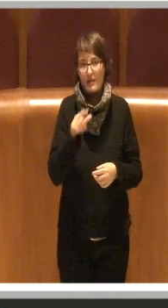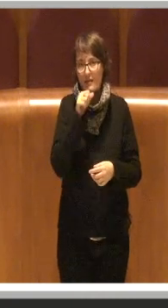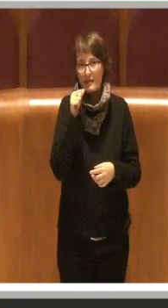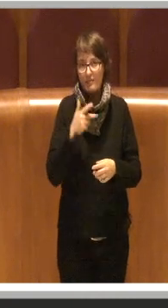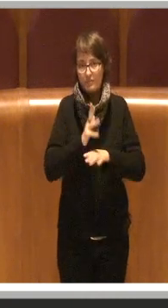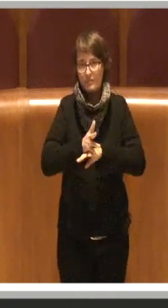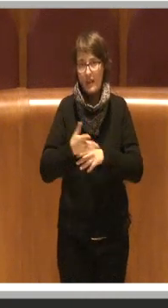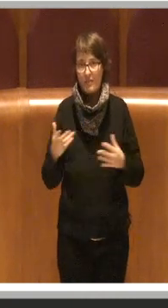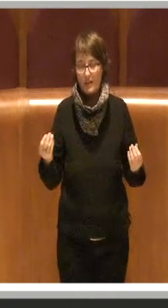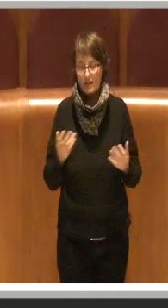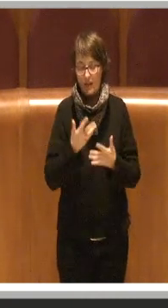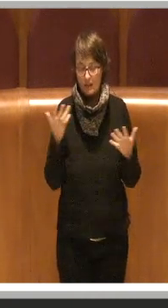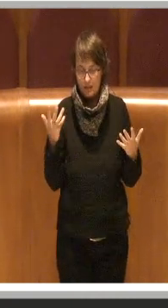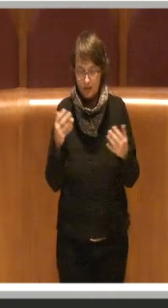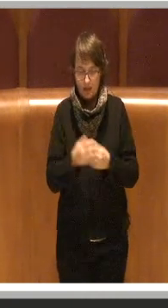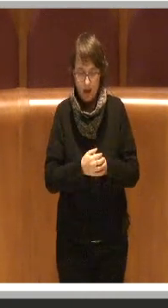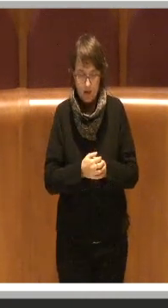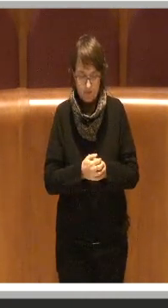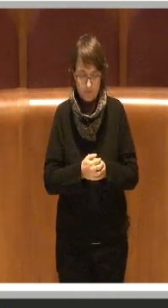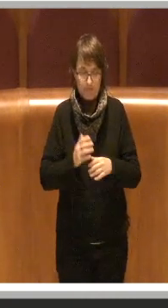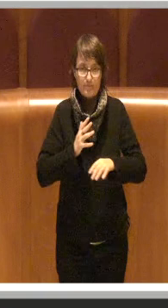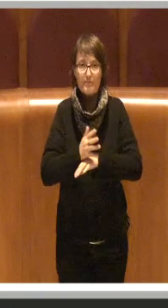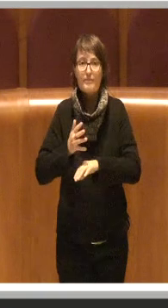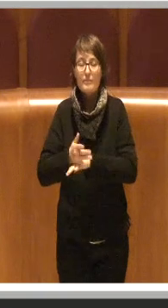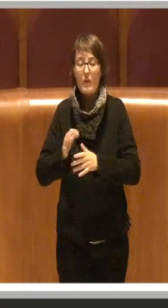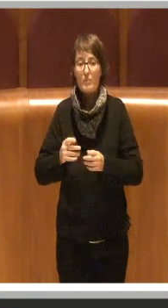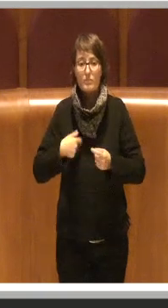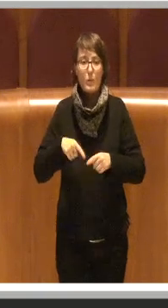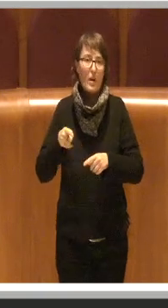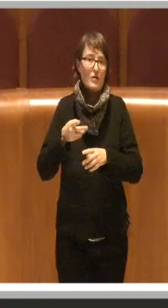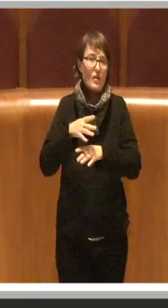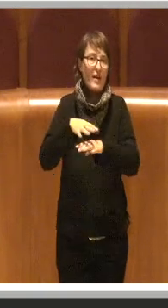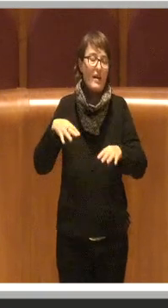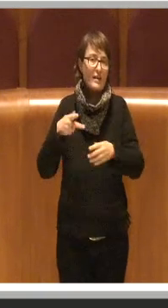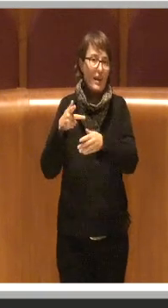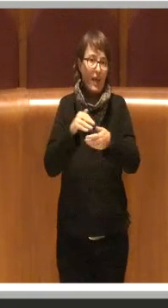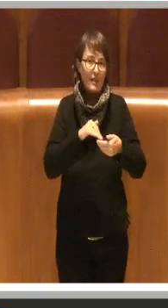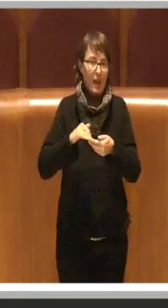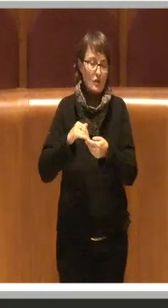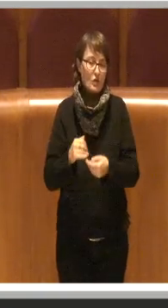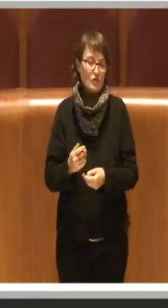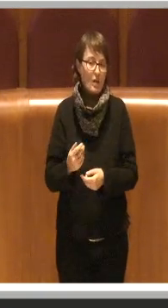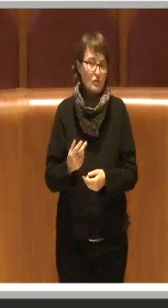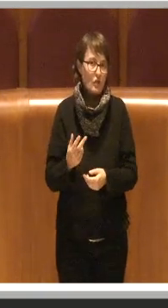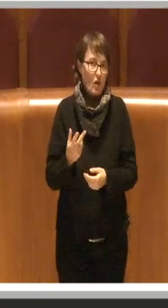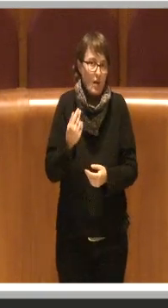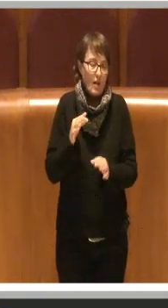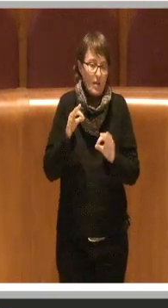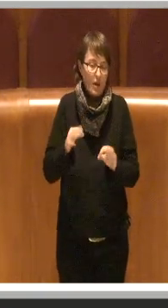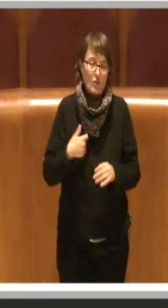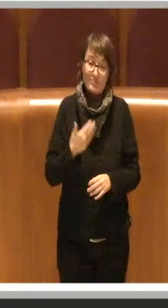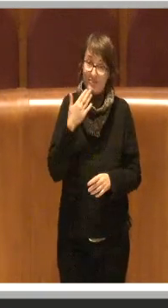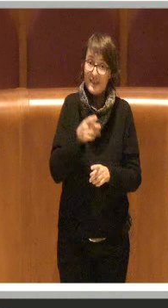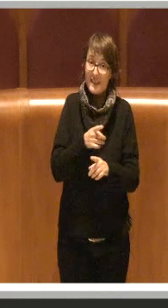discutere, sentivo anche da parte della rete di associazioni con cui c'è un confronto, e li ringrazio perché si confrontano a